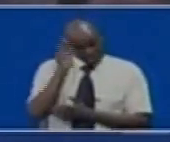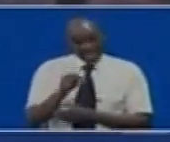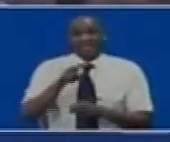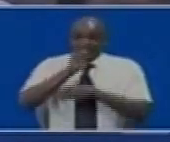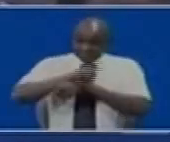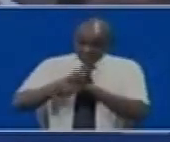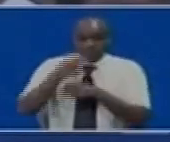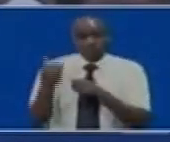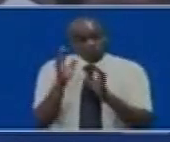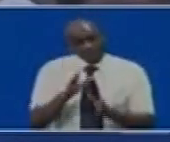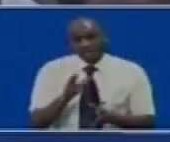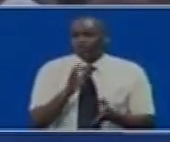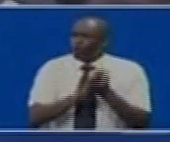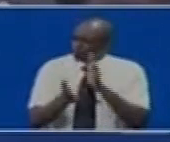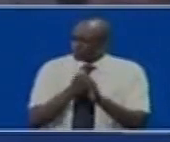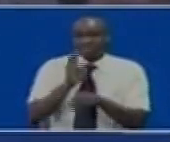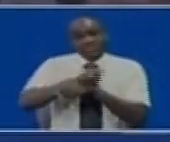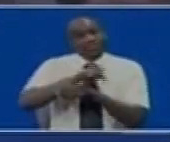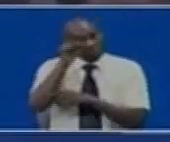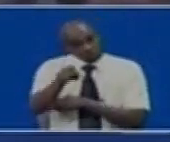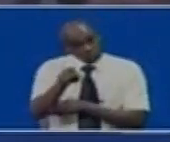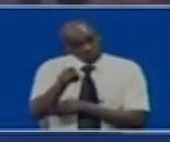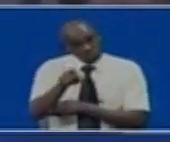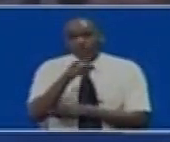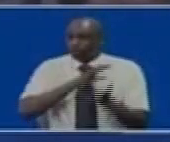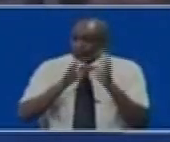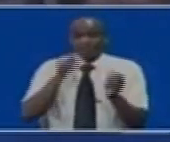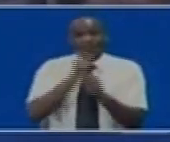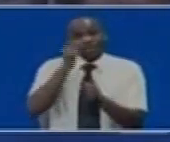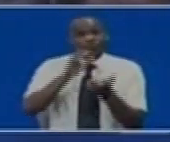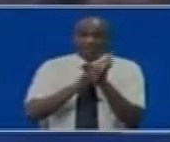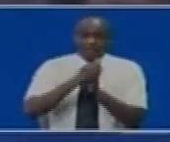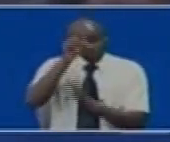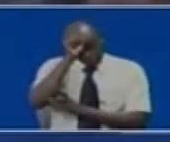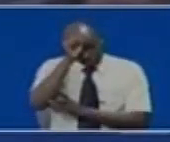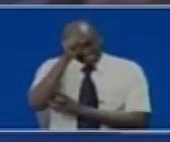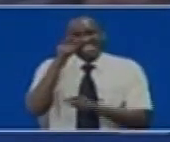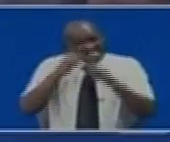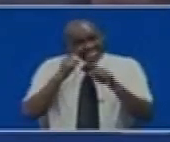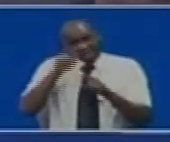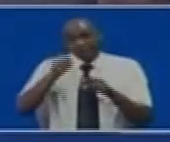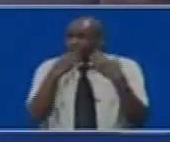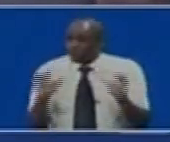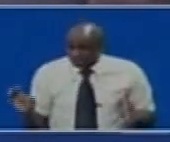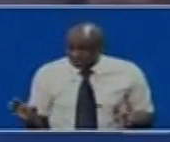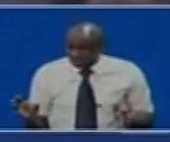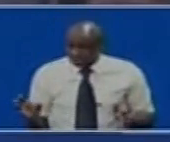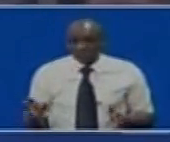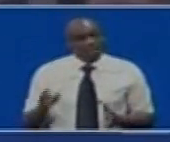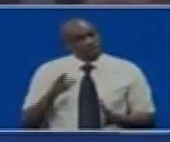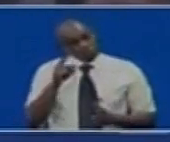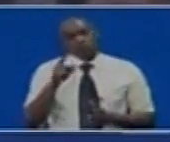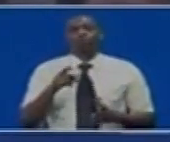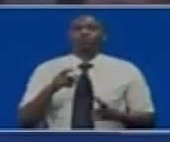youth. Let no one make a fool of you. Let no one steal these years from you. Do not be